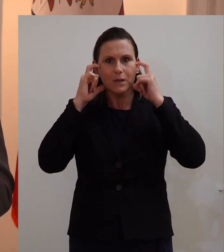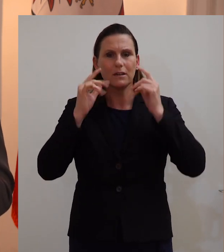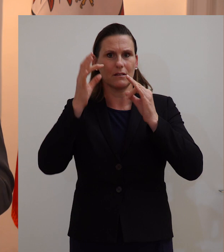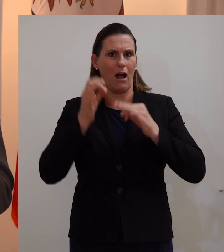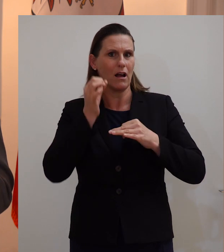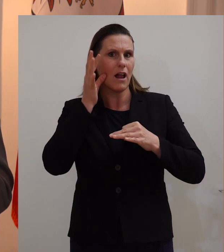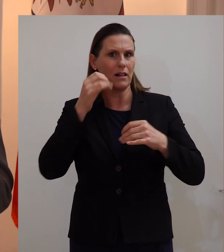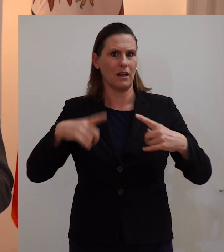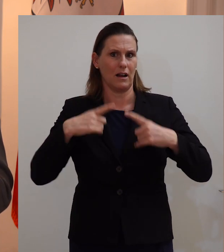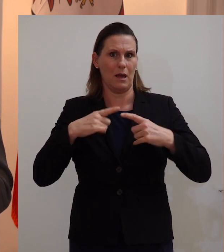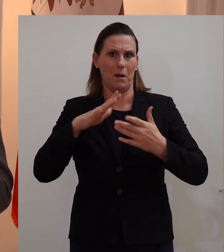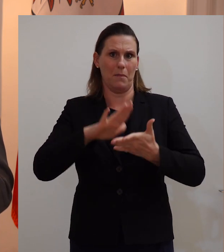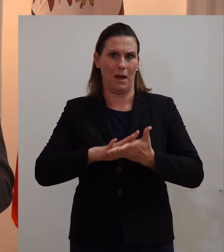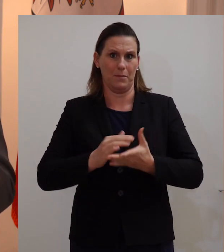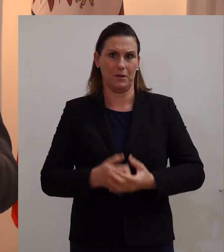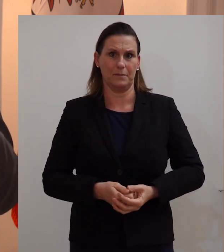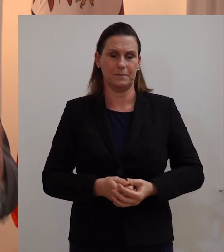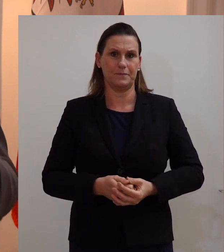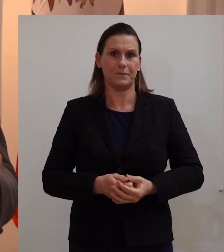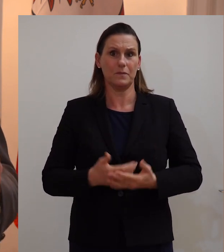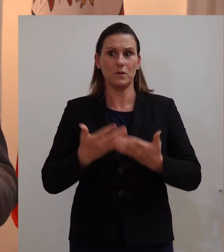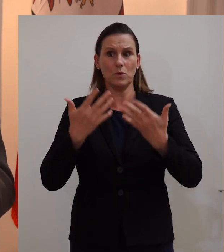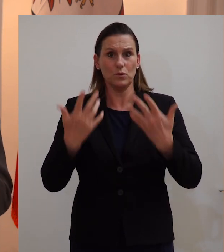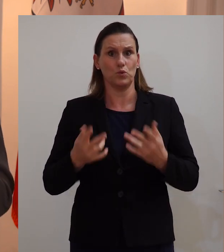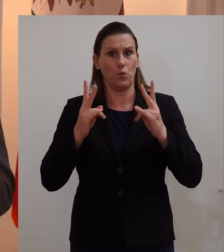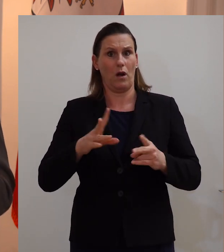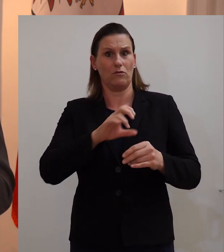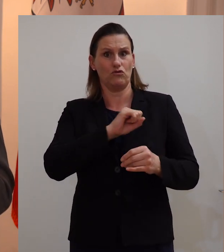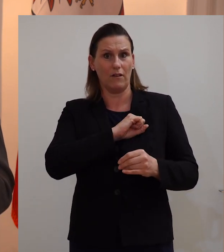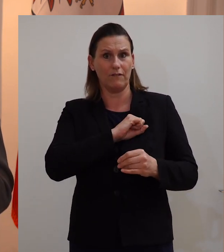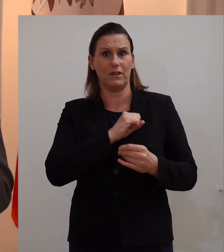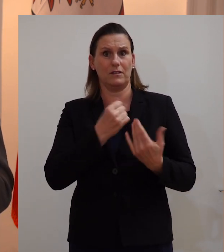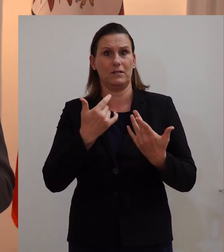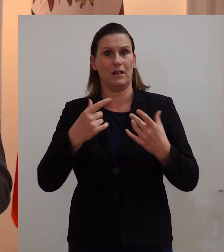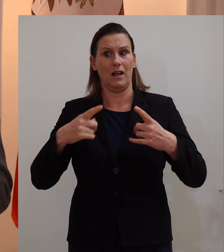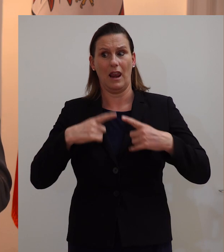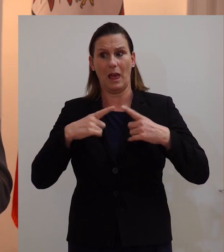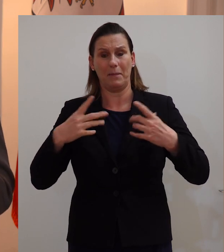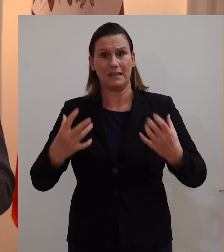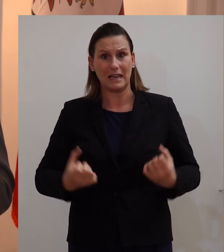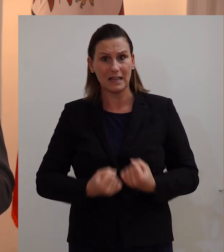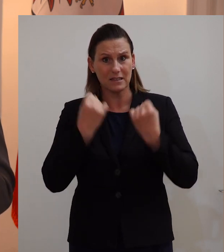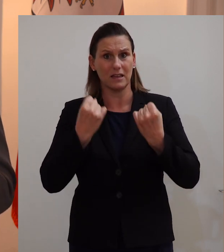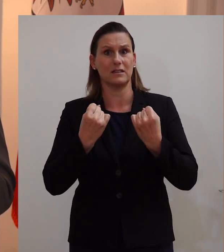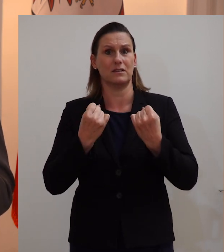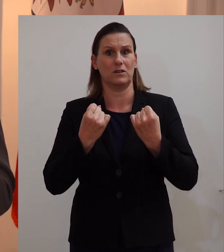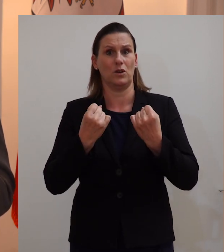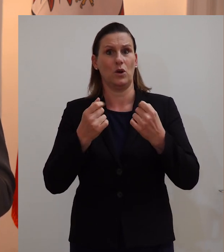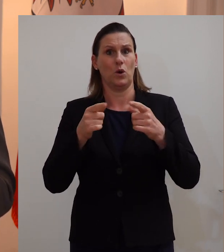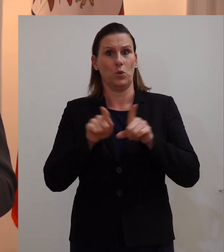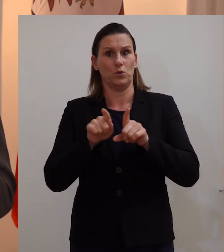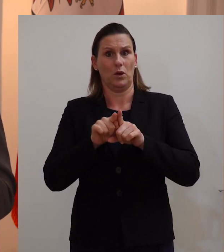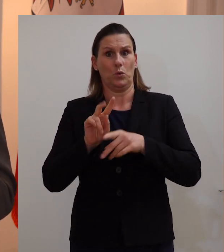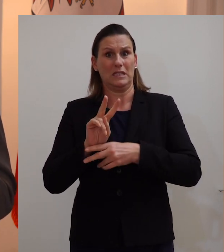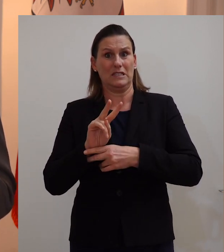im Alltag zu berücksichtigen. Nur so kann es uns gelingen, Leben zu retten und eine